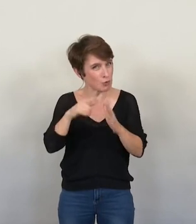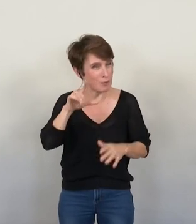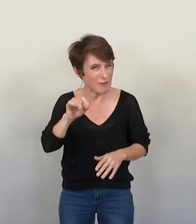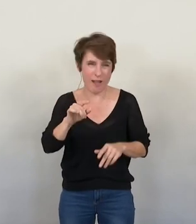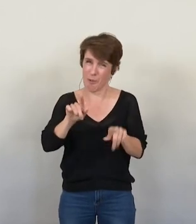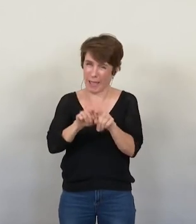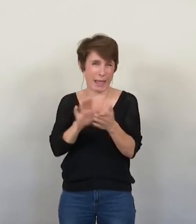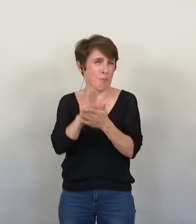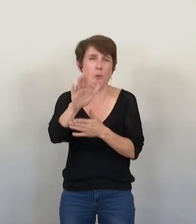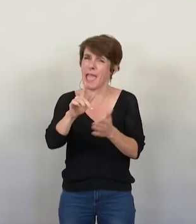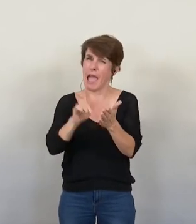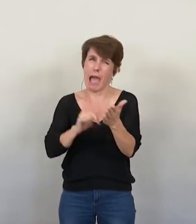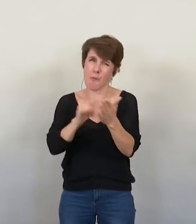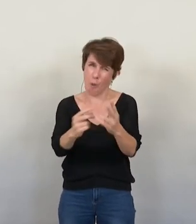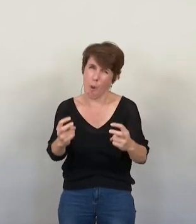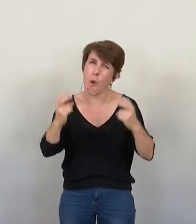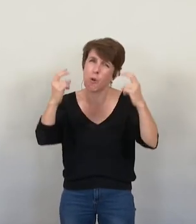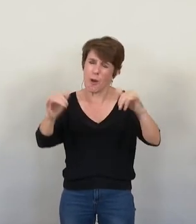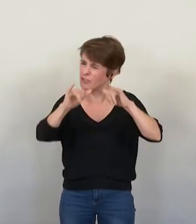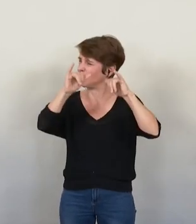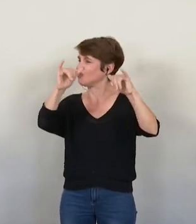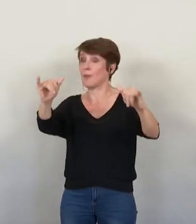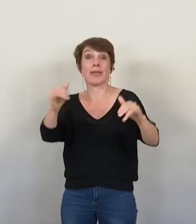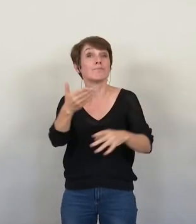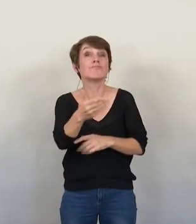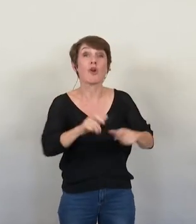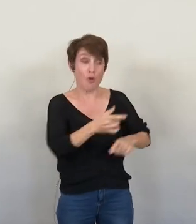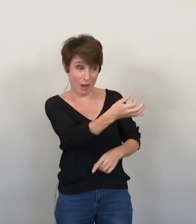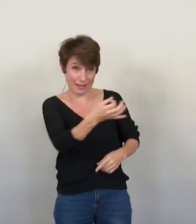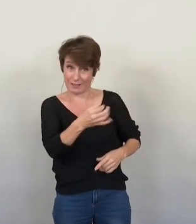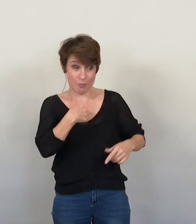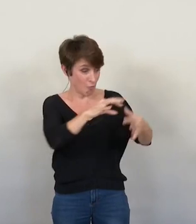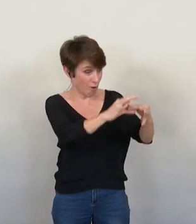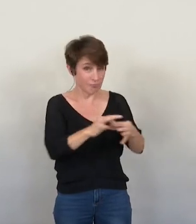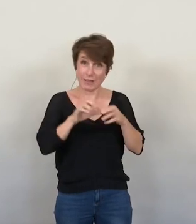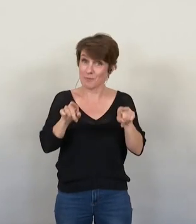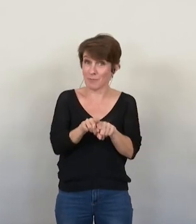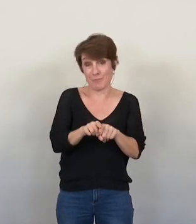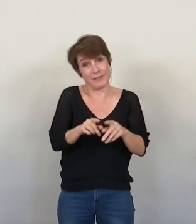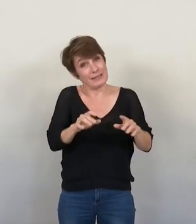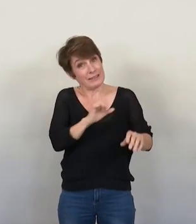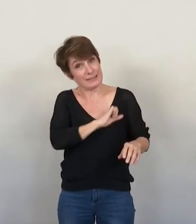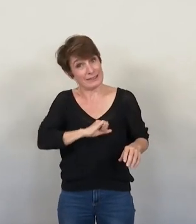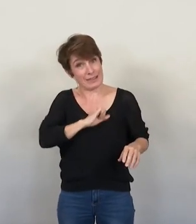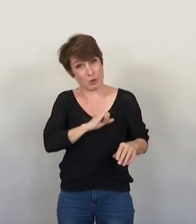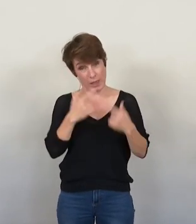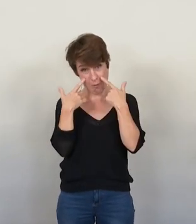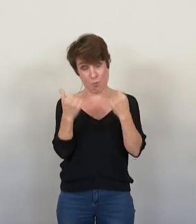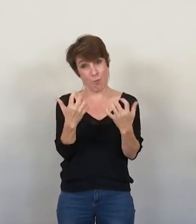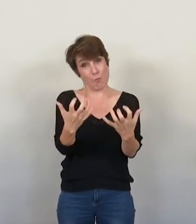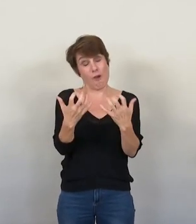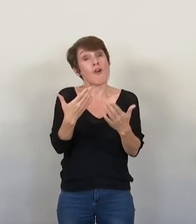2026 mais mon collègue vient de faire la la démonstration et je la fais à nouveau puisque les faits sont hélas persistant et